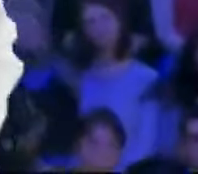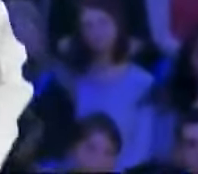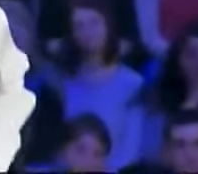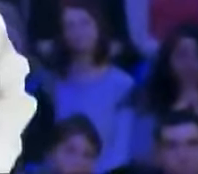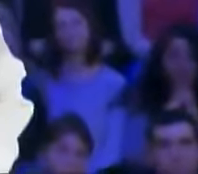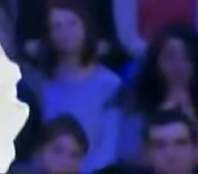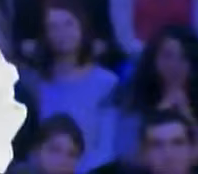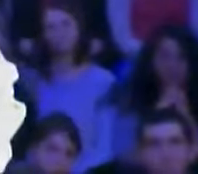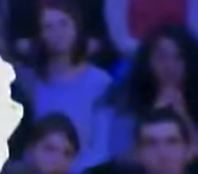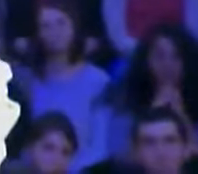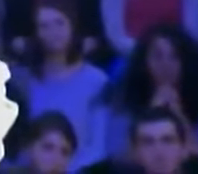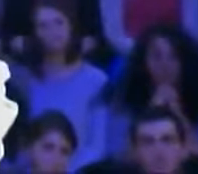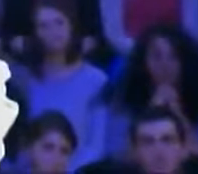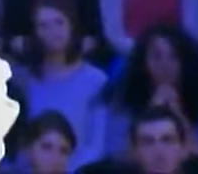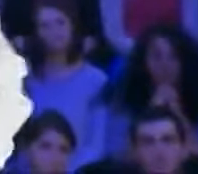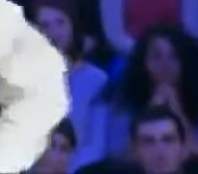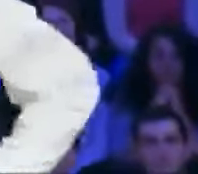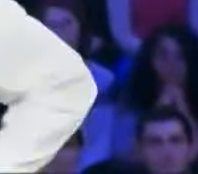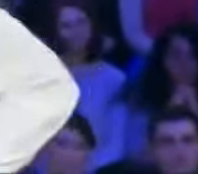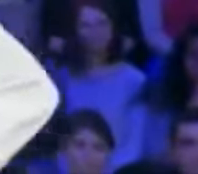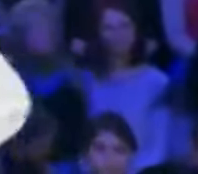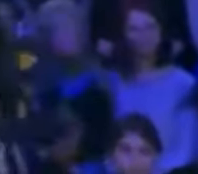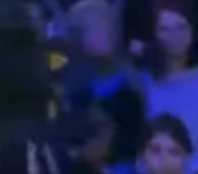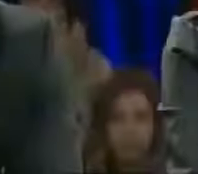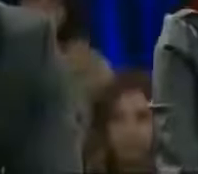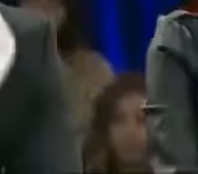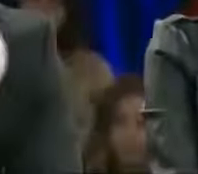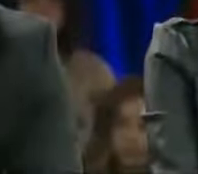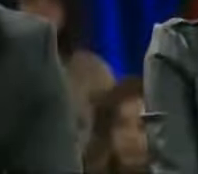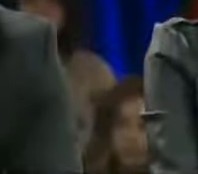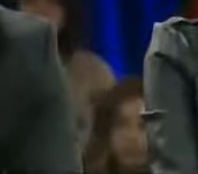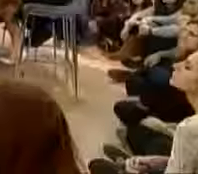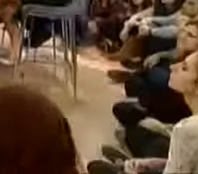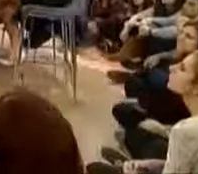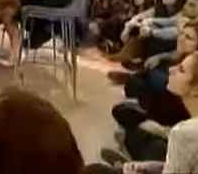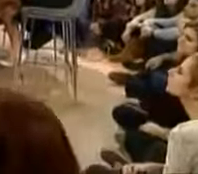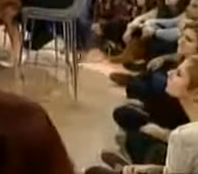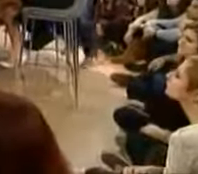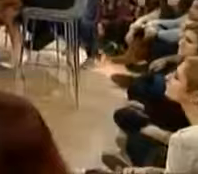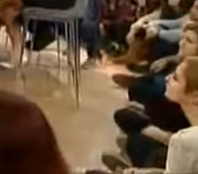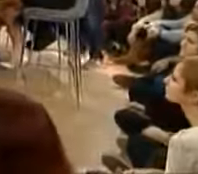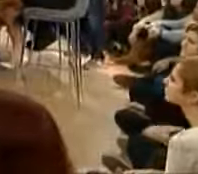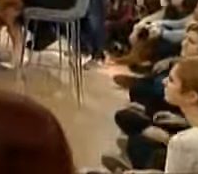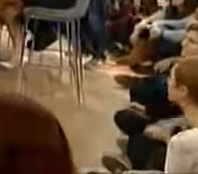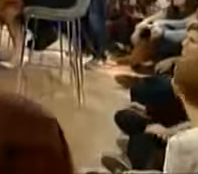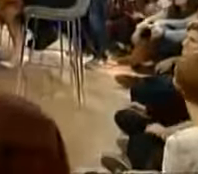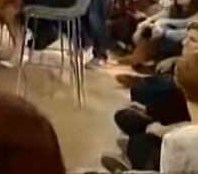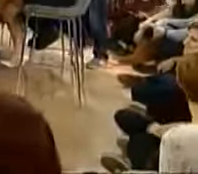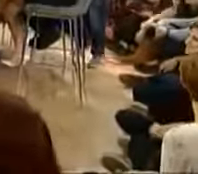Evet. Yaşar, yeni bir klibim var. Evet. Sizce Yaşar'ın kliplerindeki ortak özellik nedir arkadaşlar?